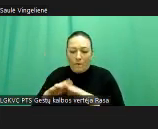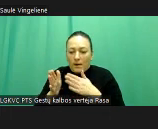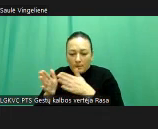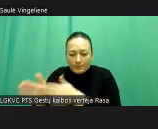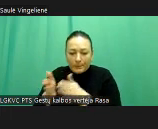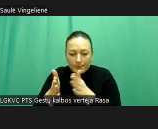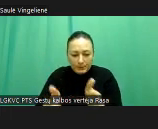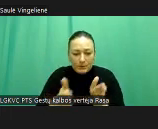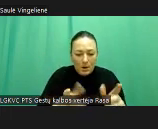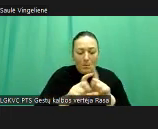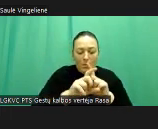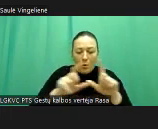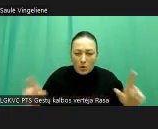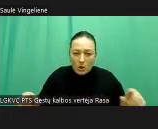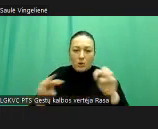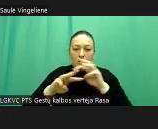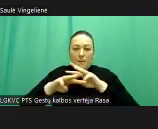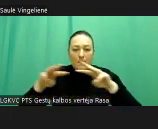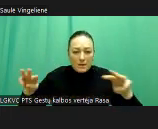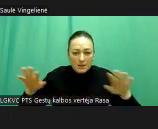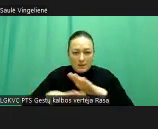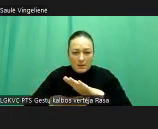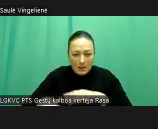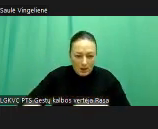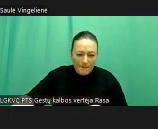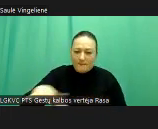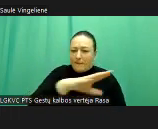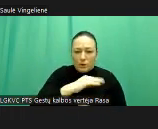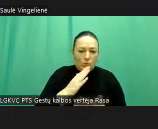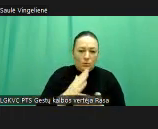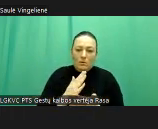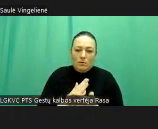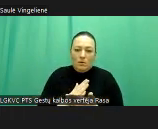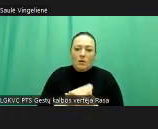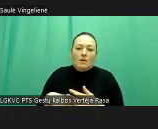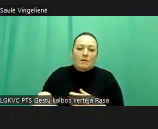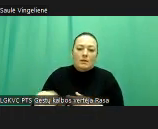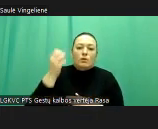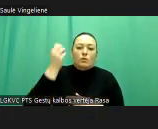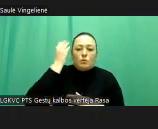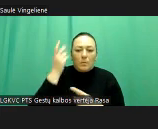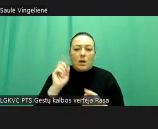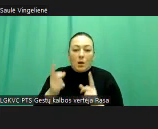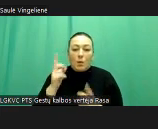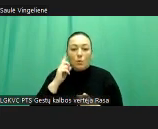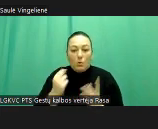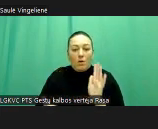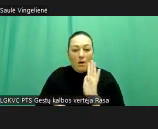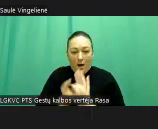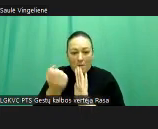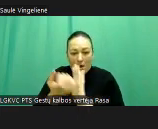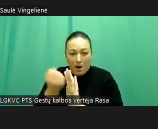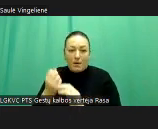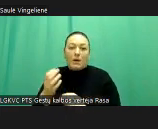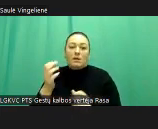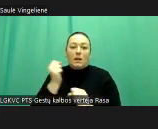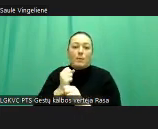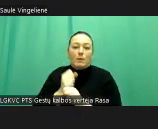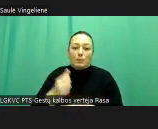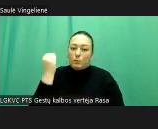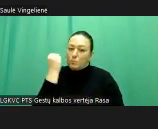mokyklose, ministerijose, visur. Ir visi supranta, kad jeigu nori pasiekti sėkmę ir kad darbas būtų tinkamai